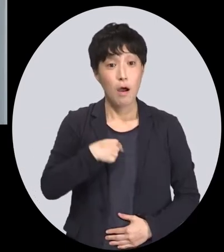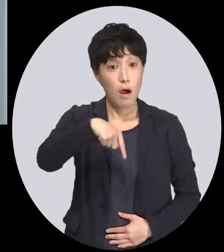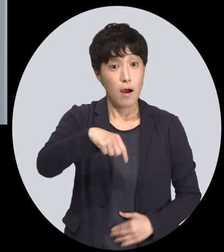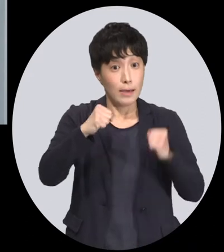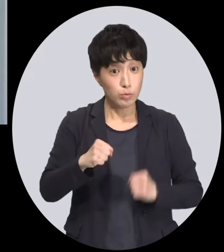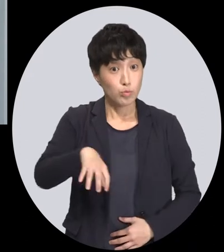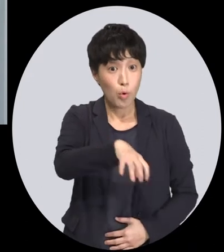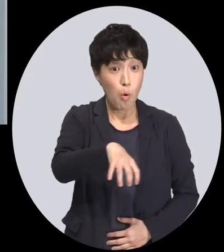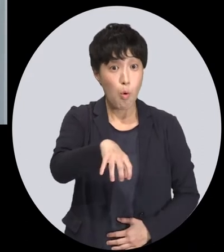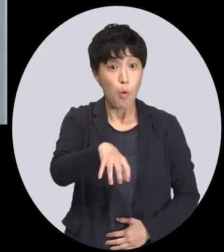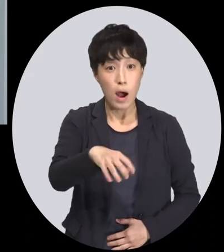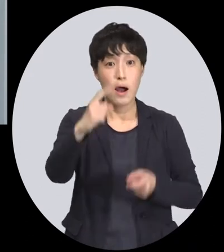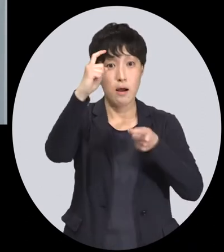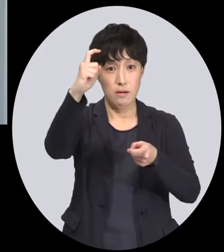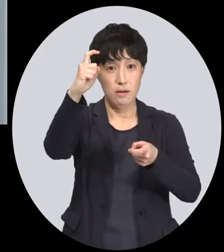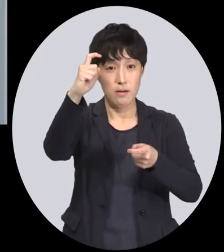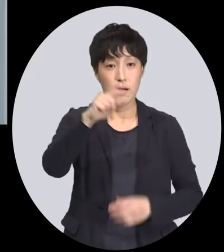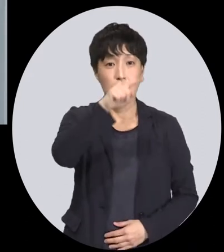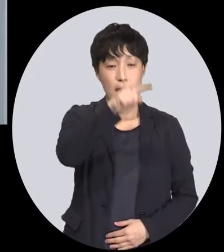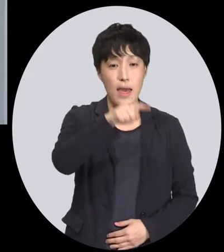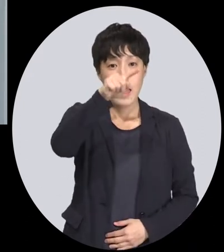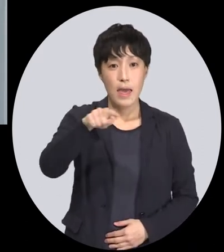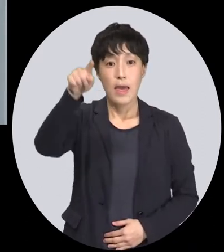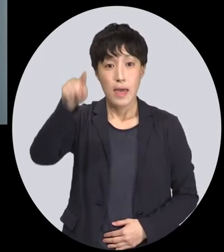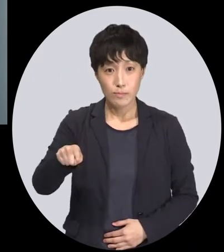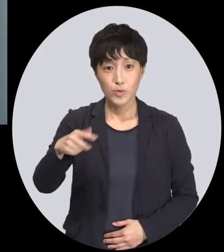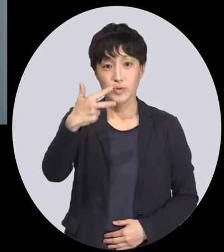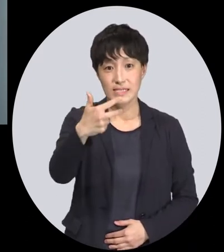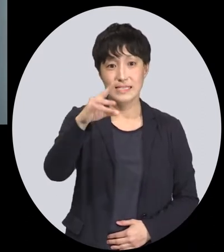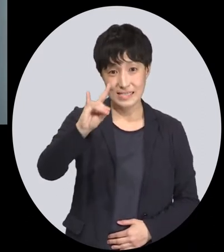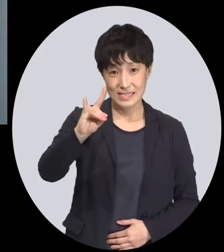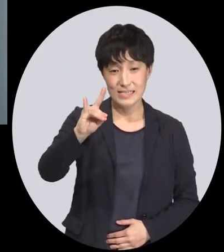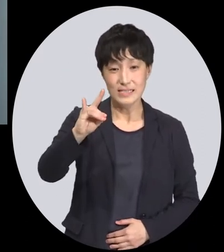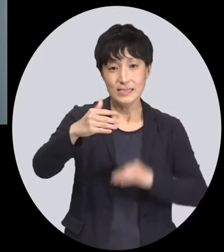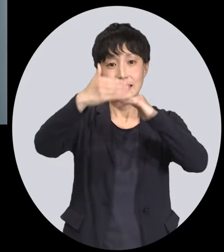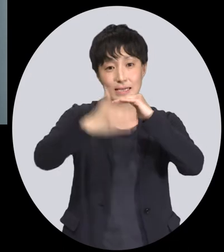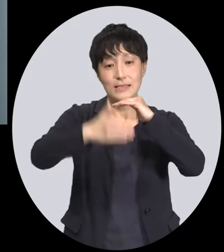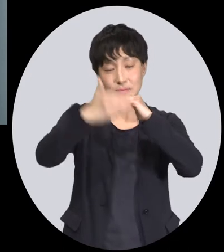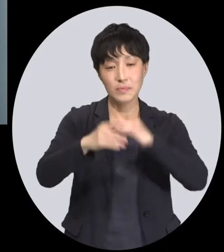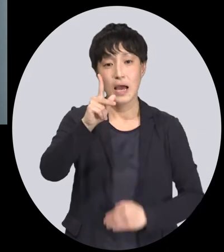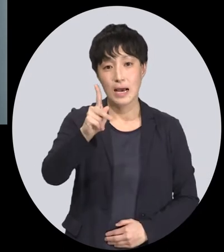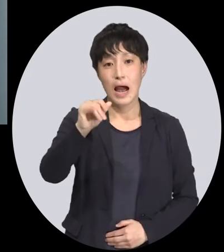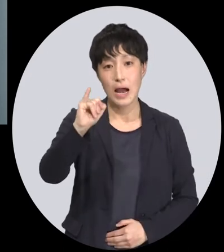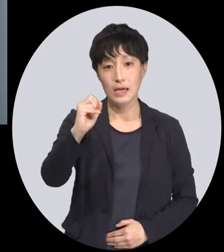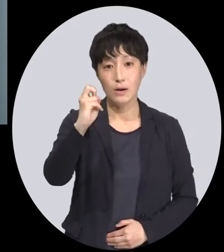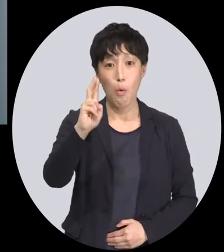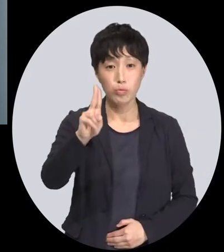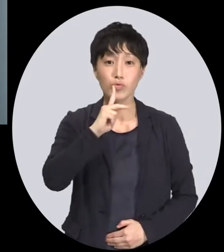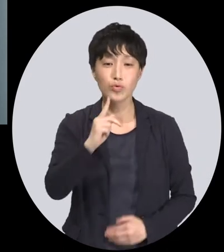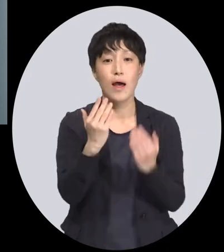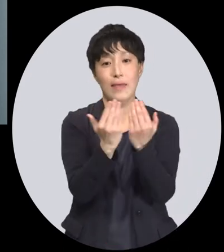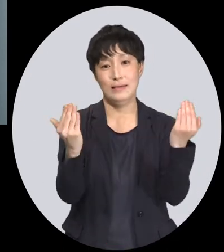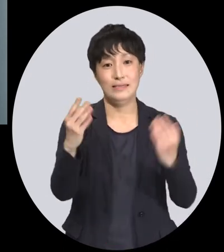ますで今いるこの場所は m 式写真回廊とこういう